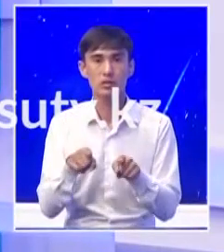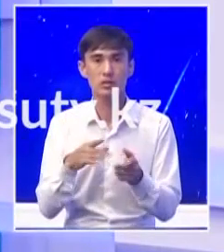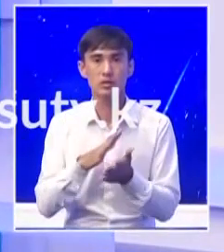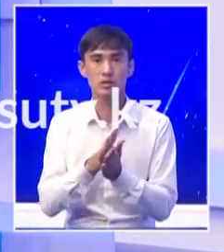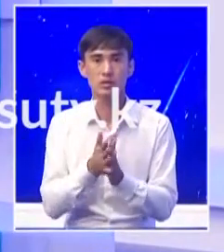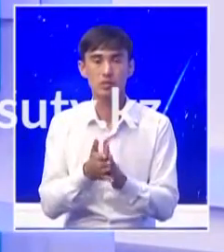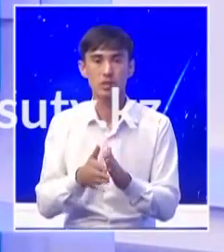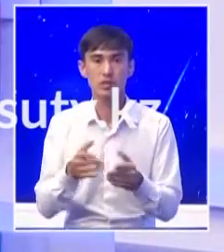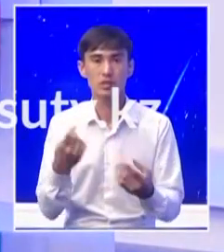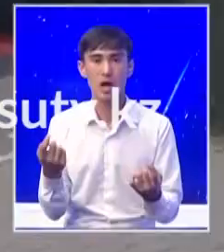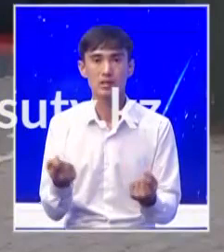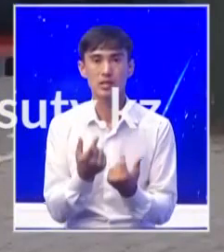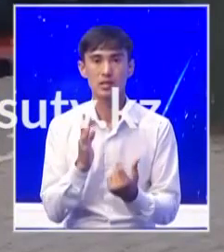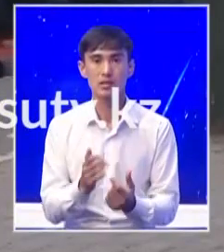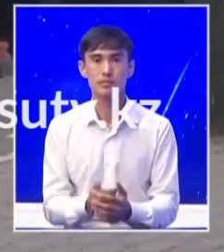кептелісін азайтады.